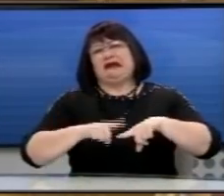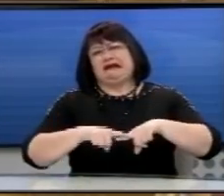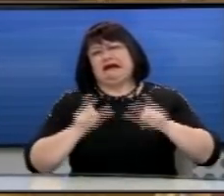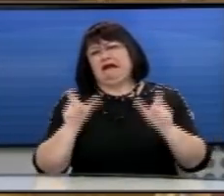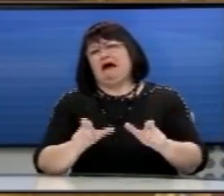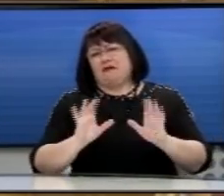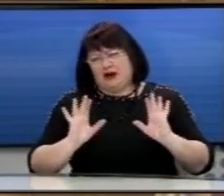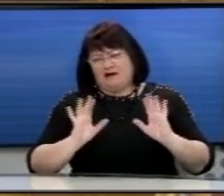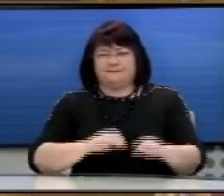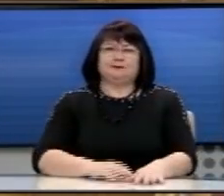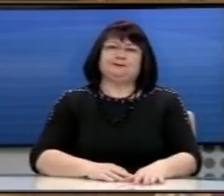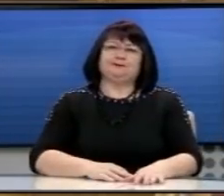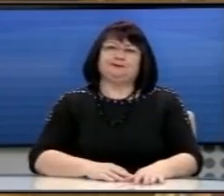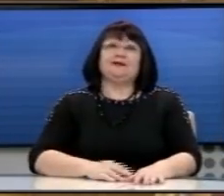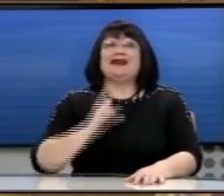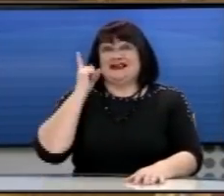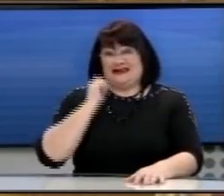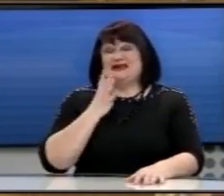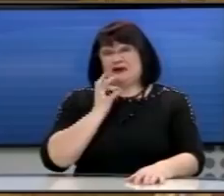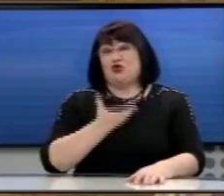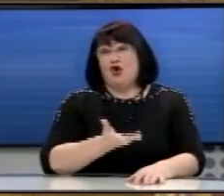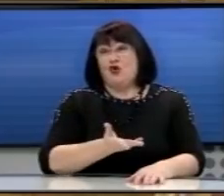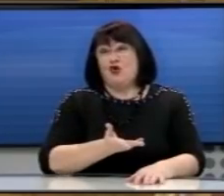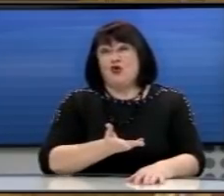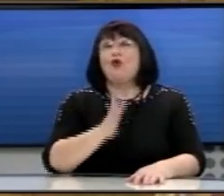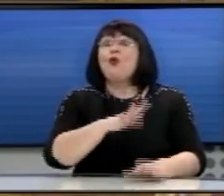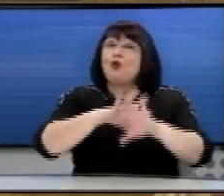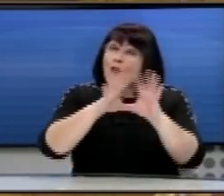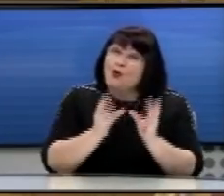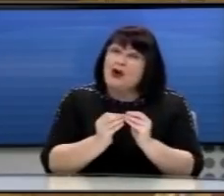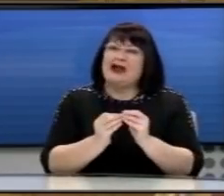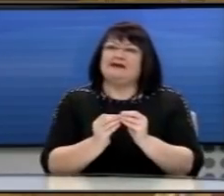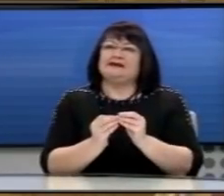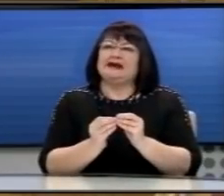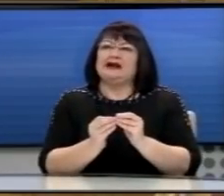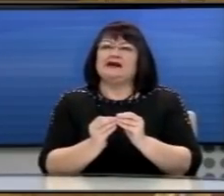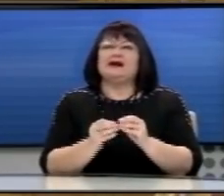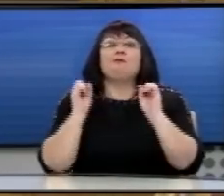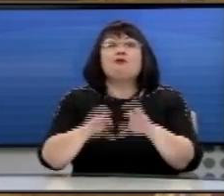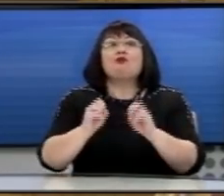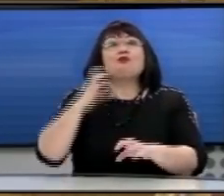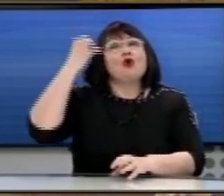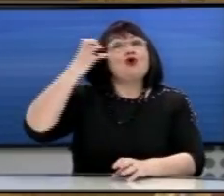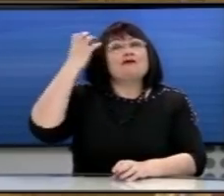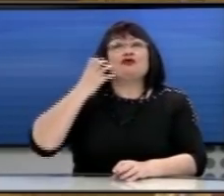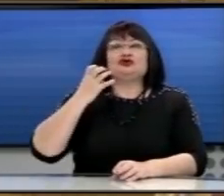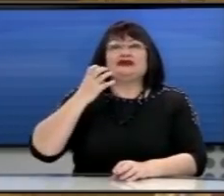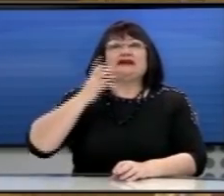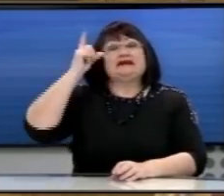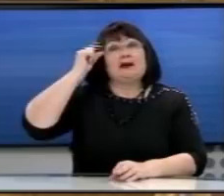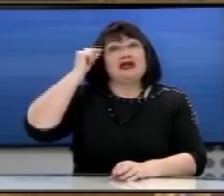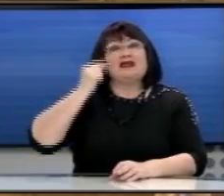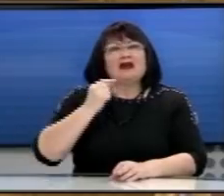άμυνά της. Και ξέρετε γιατί. Γιατί όλοι αυτοί, αντί να μορφώνουν τα παιδιά μας, σπαταλούν